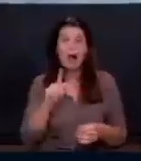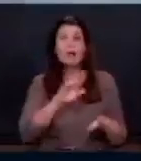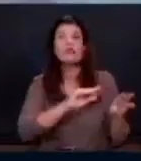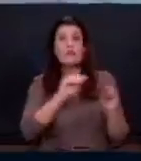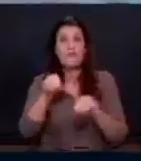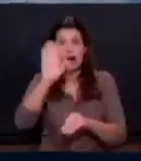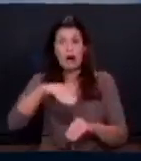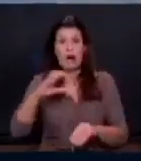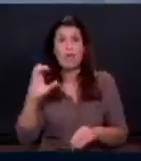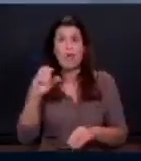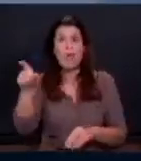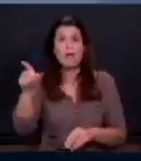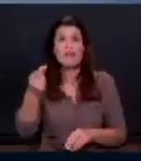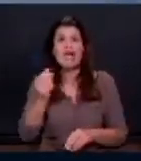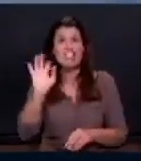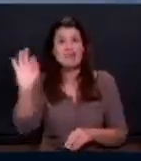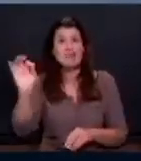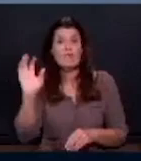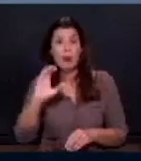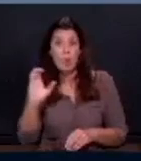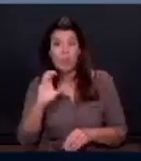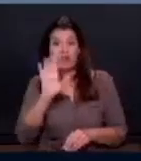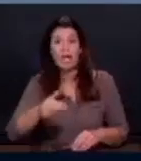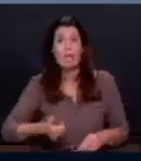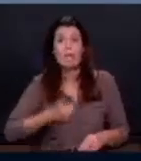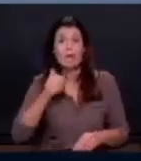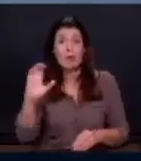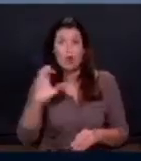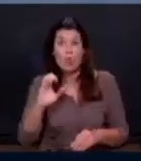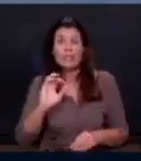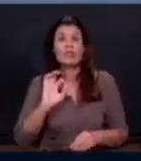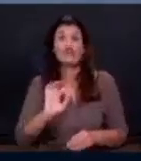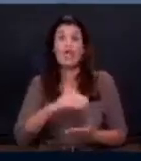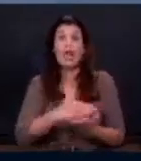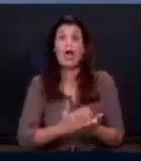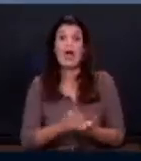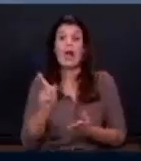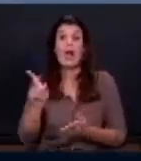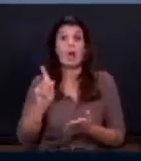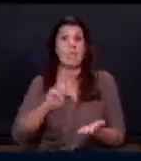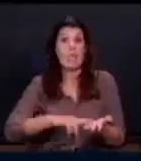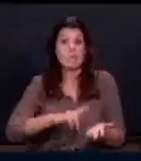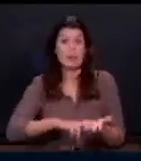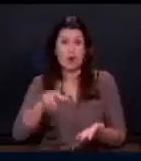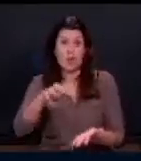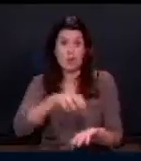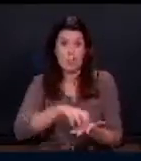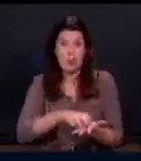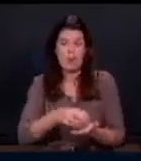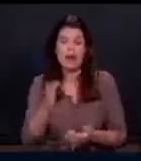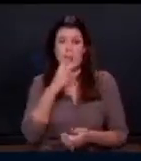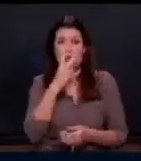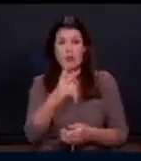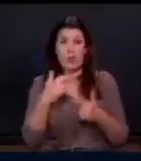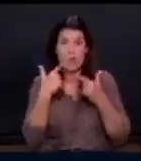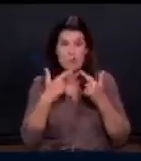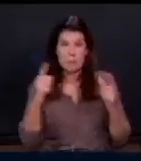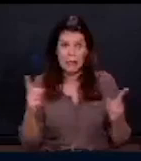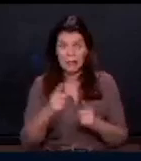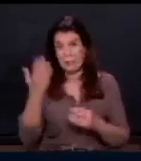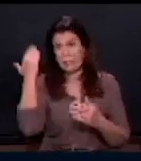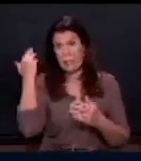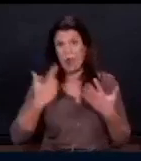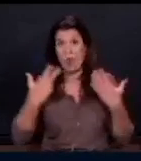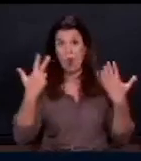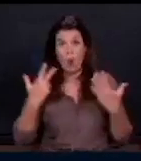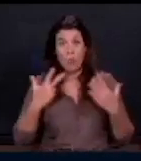שיושקע, ובעיקר ניהול קווייטי של חלק מבעלי הזכויות במאגרים. הנה הסבר קצר. באוגוסט שנה שעברה נאלצת דלק